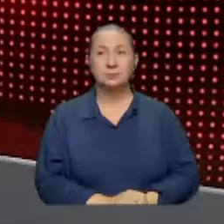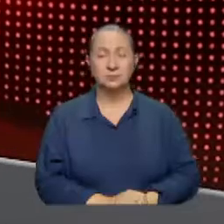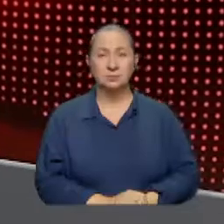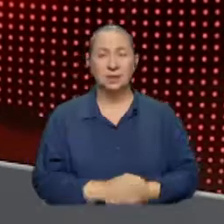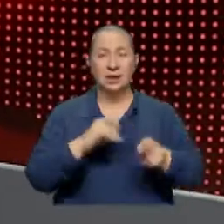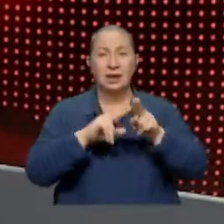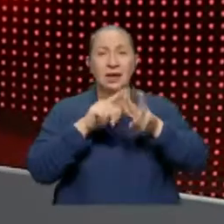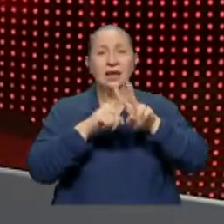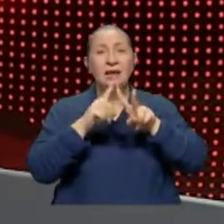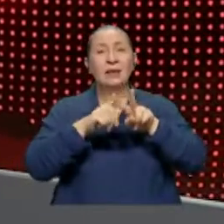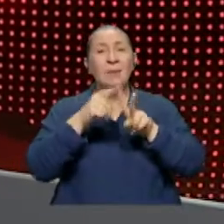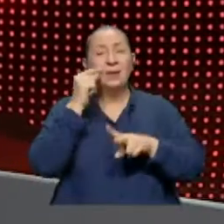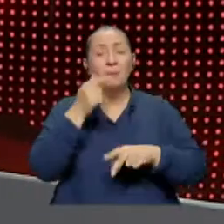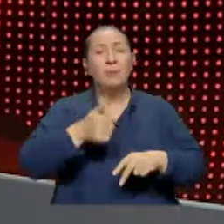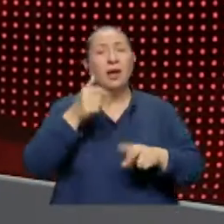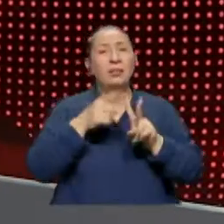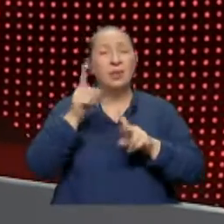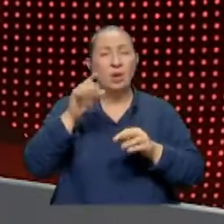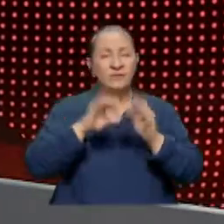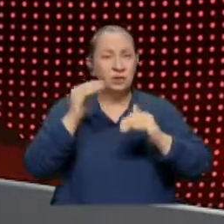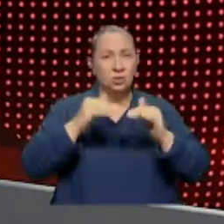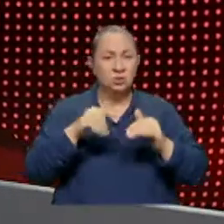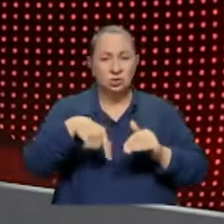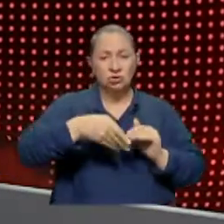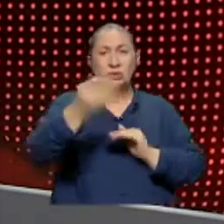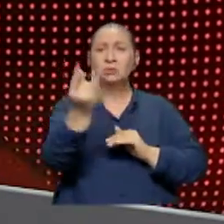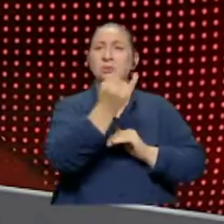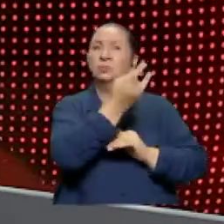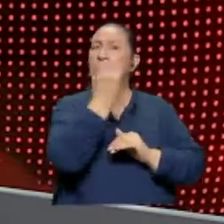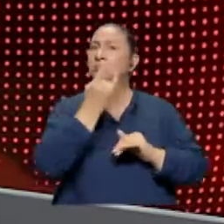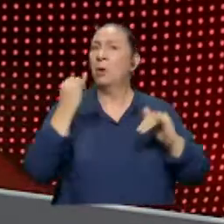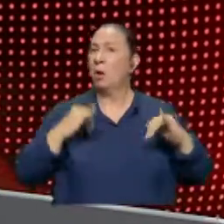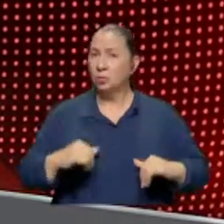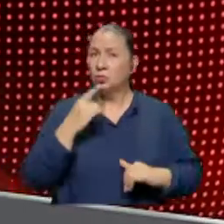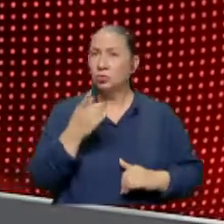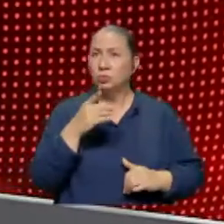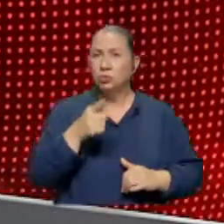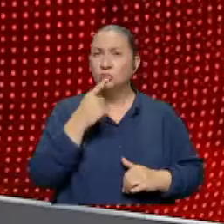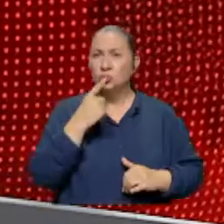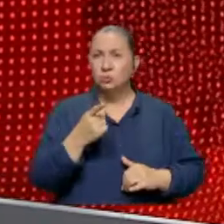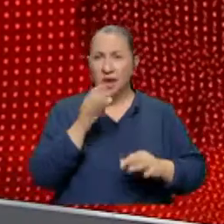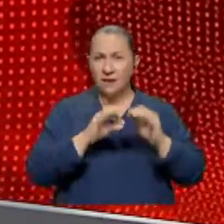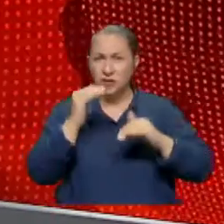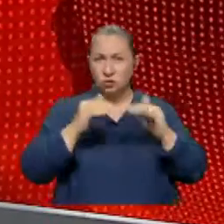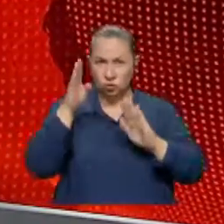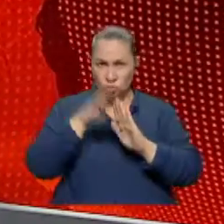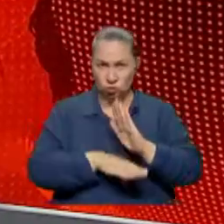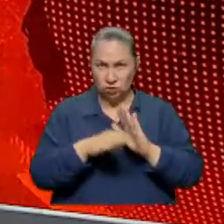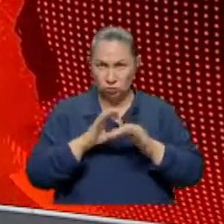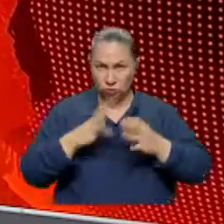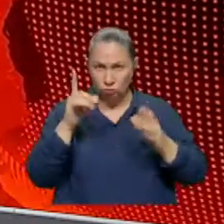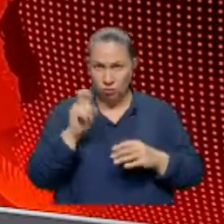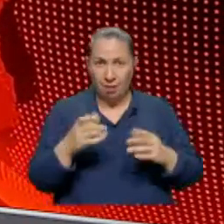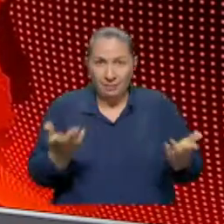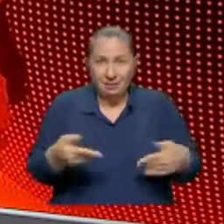bu Kenan Bey demiş ki bak anne Batı bu enflasyonda dışarıda rahat yolu dolaşıyorum diyor da bunu söylemesi Enflasyonun düşmesine